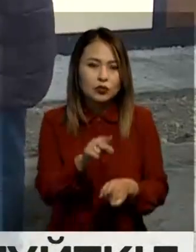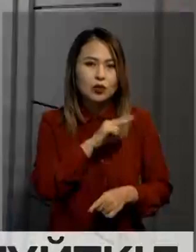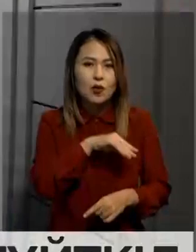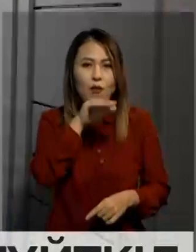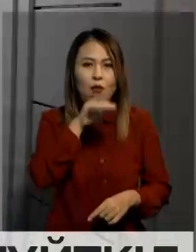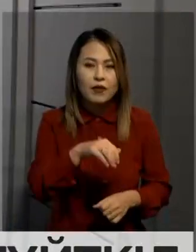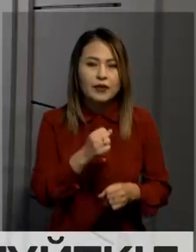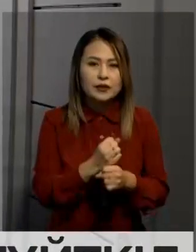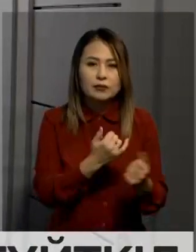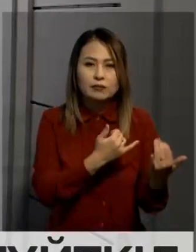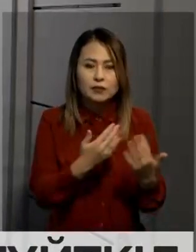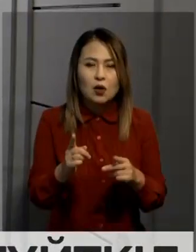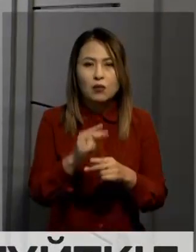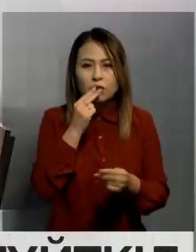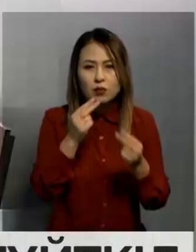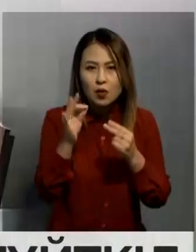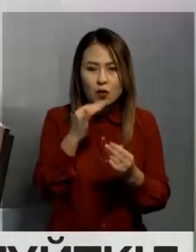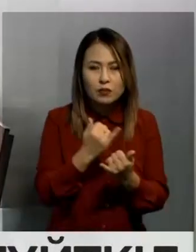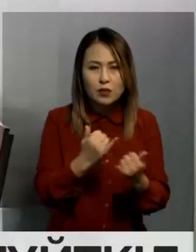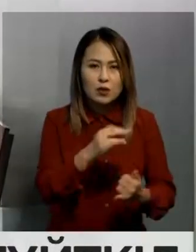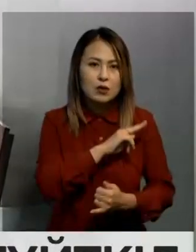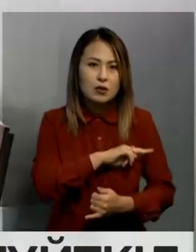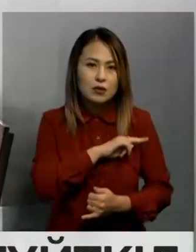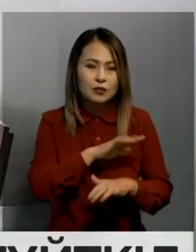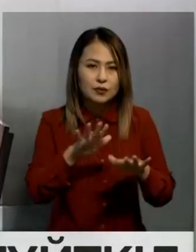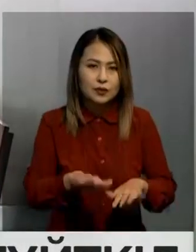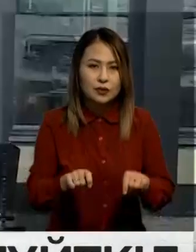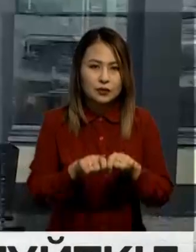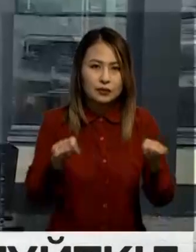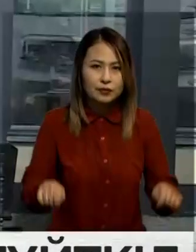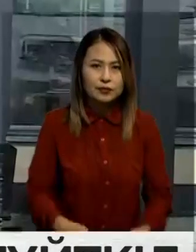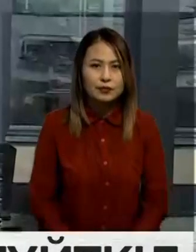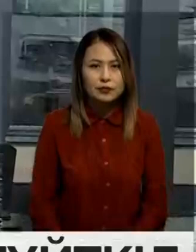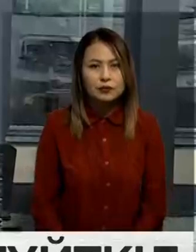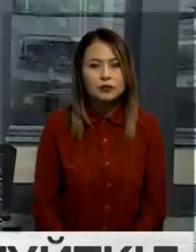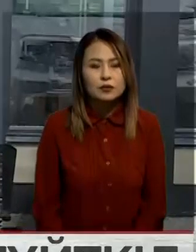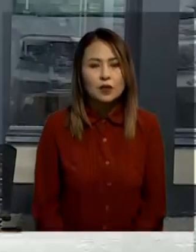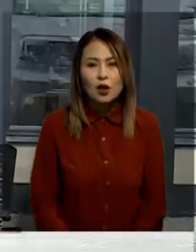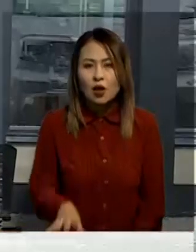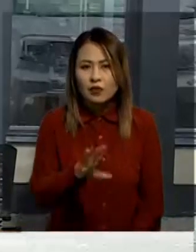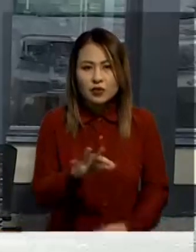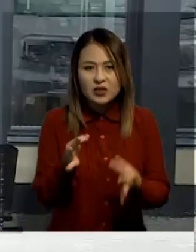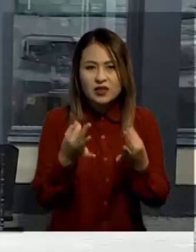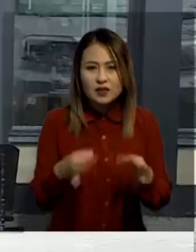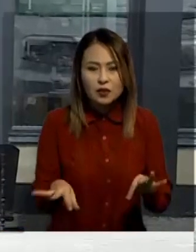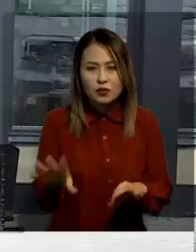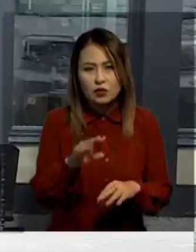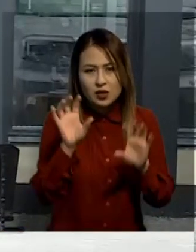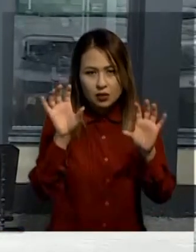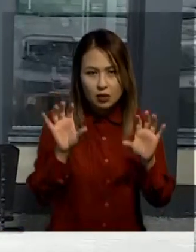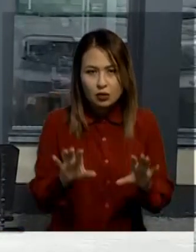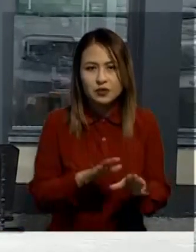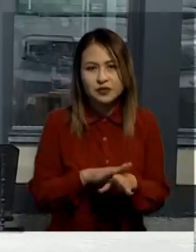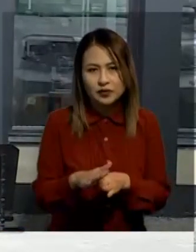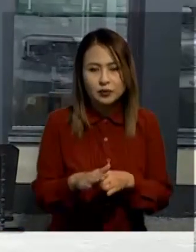келеді. Көбіне тамақтану және қызмет көрсету орындары ашылып жатыр. Все свободно, все в рамках закона. Мұнда барлығы еркін. Заң